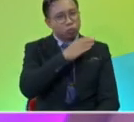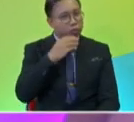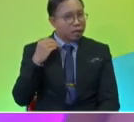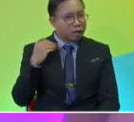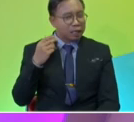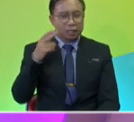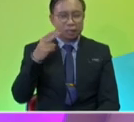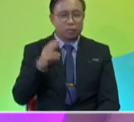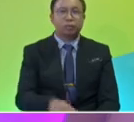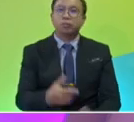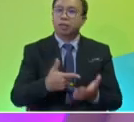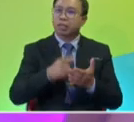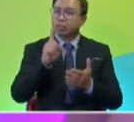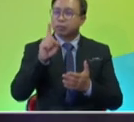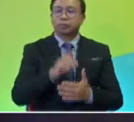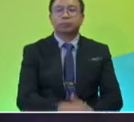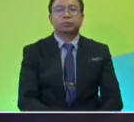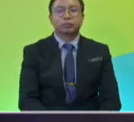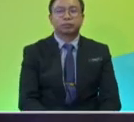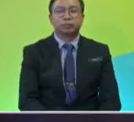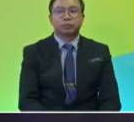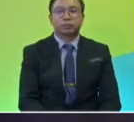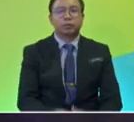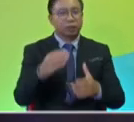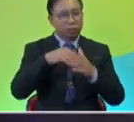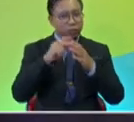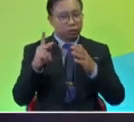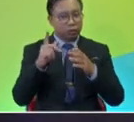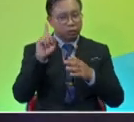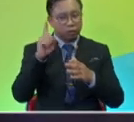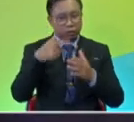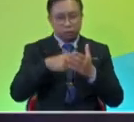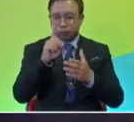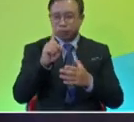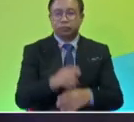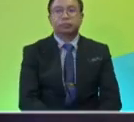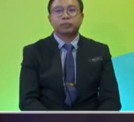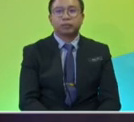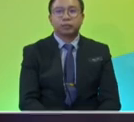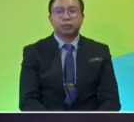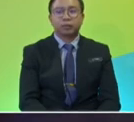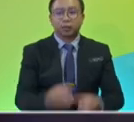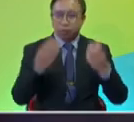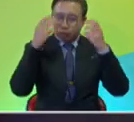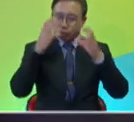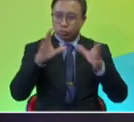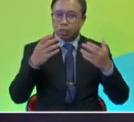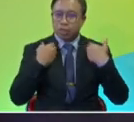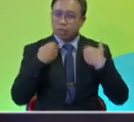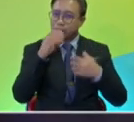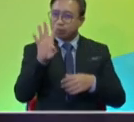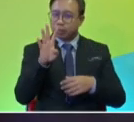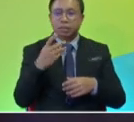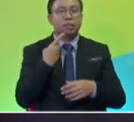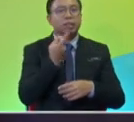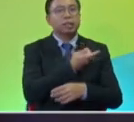hijau Cikgu lagi satu Cikgu kejap ya masukkan warna Mer Ifan lagi satu okey jadi Cikgu dah ada empat kemudian kita